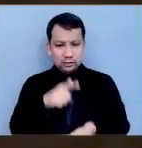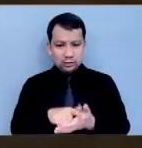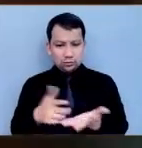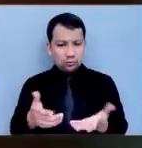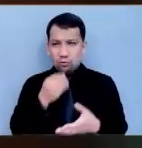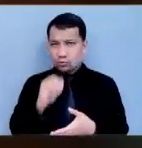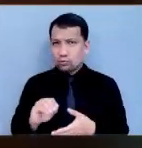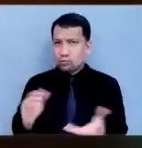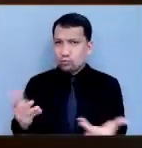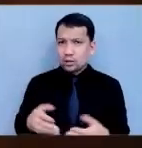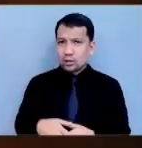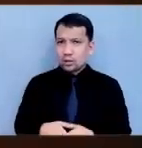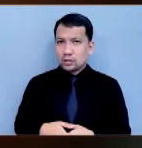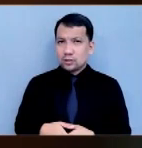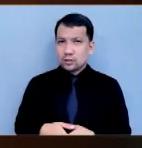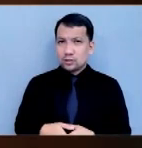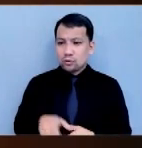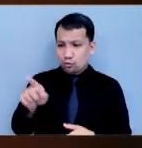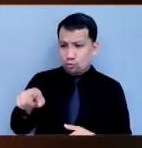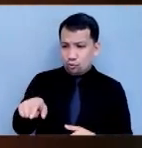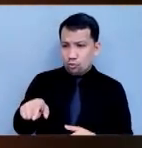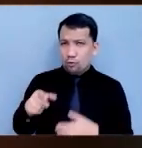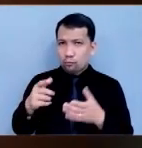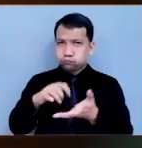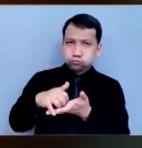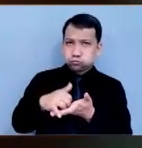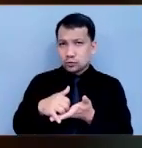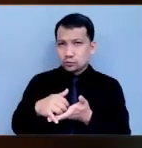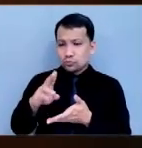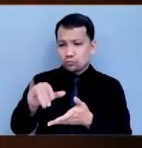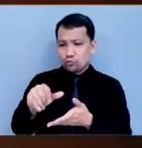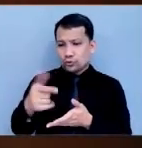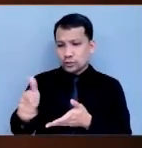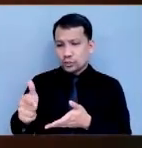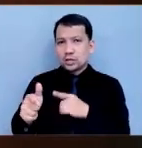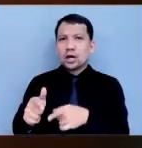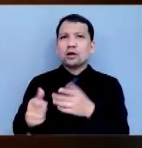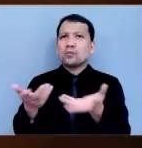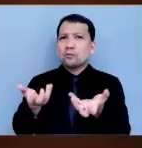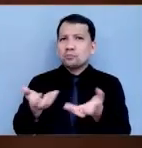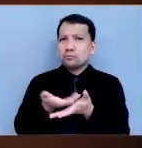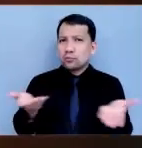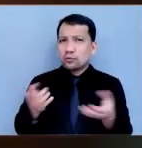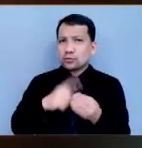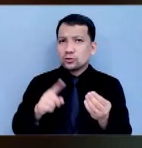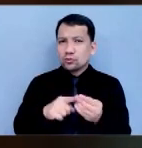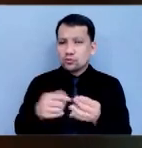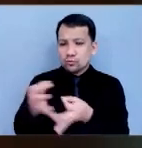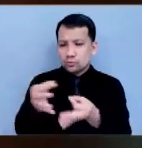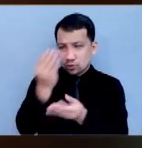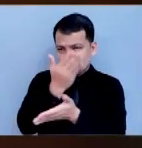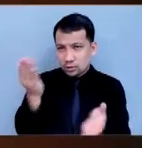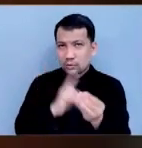ba talagang balak mo, Bonjing? Paninira ng tao o pagsasabi ng katotohanan? Dapat i-explain mo yung